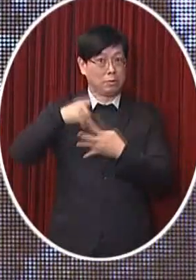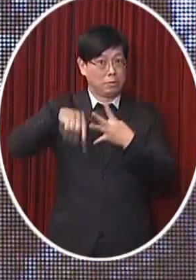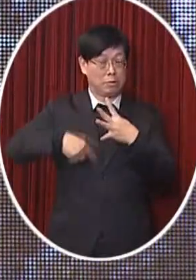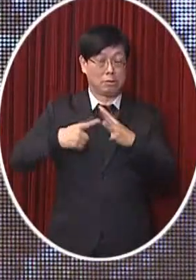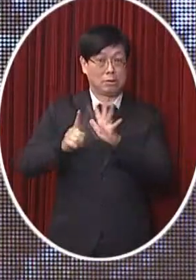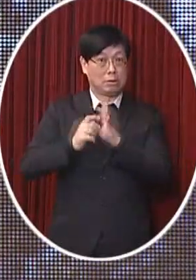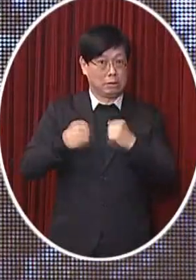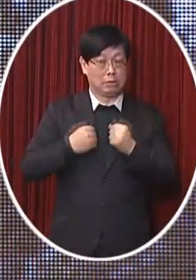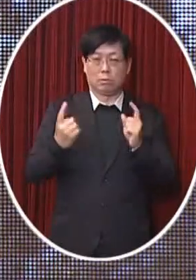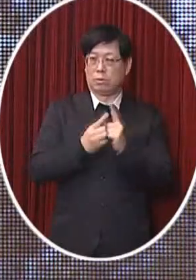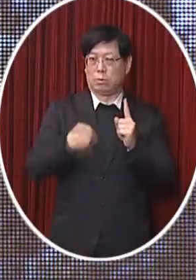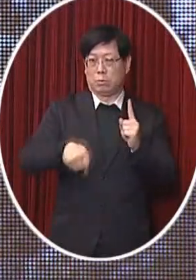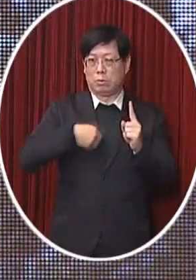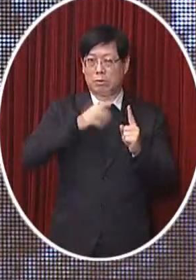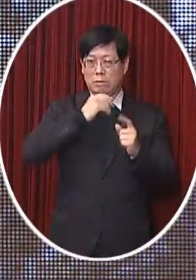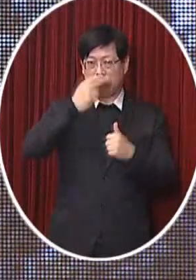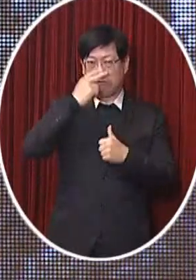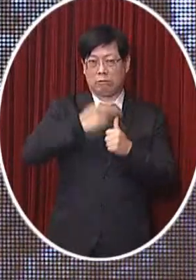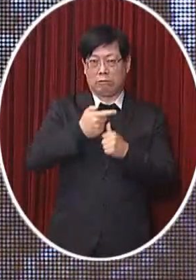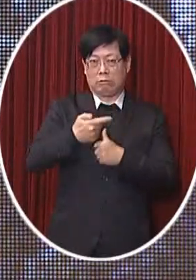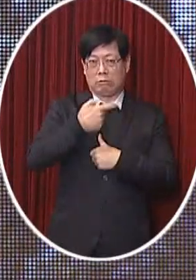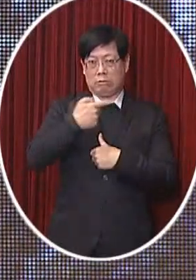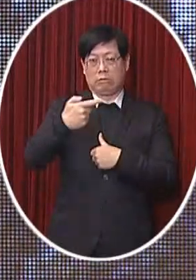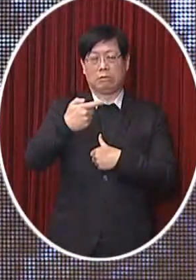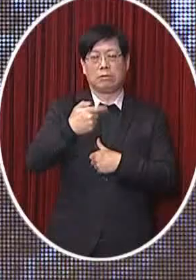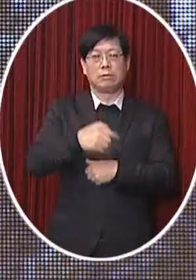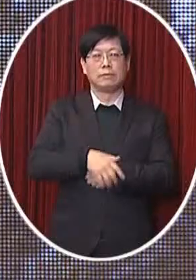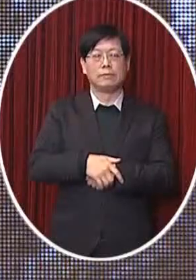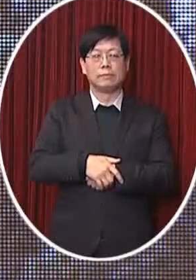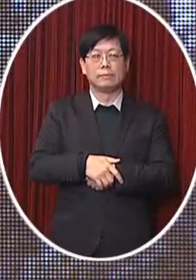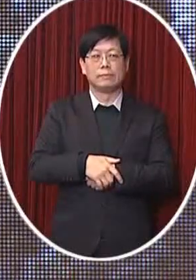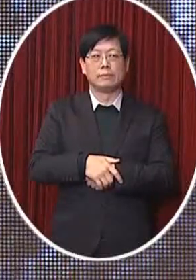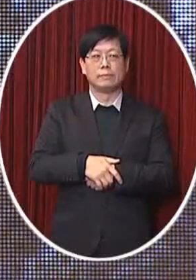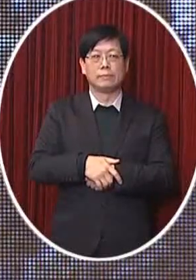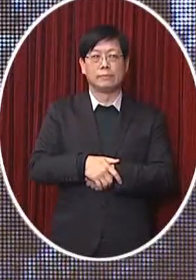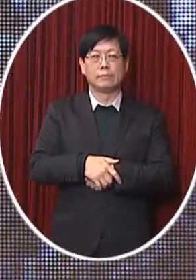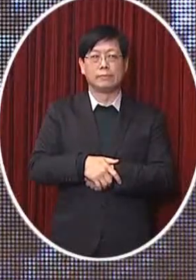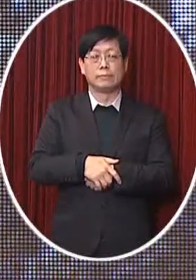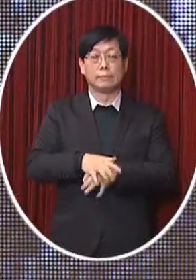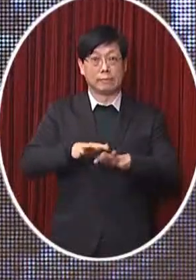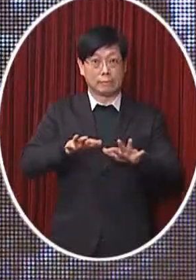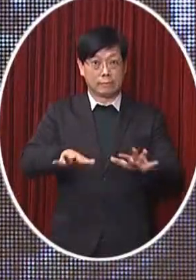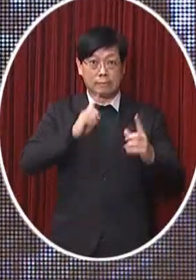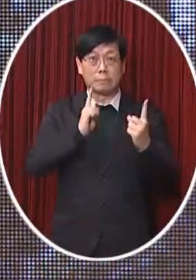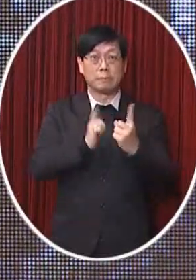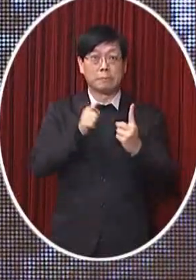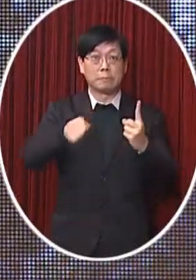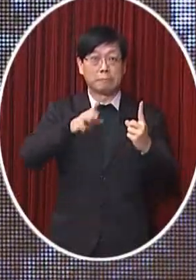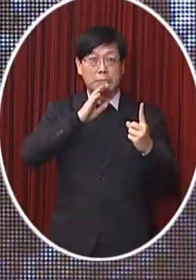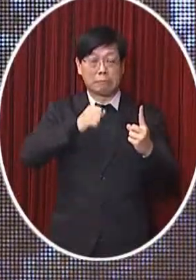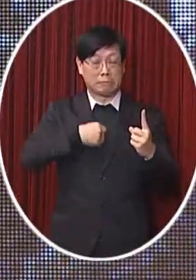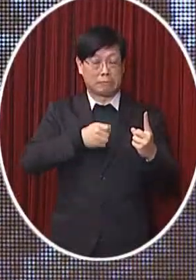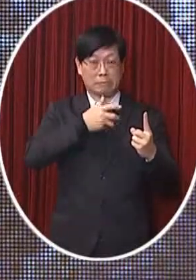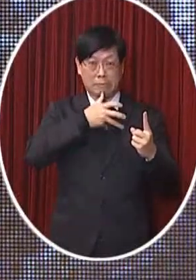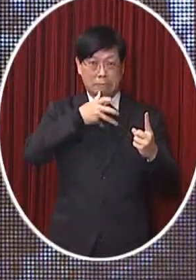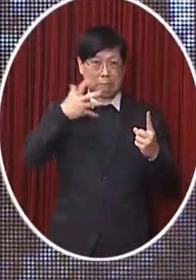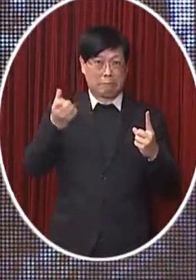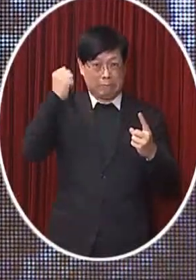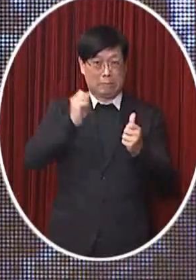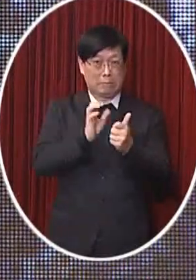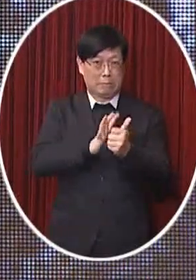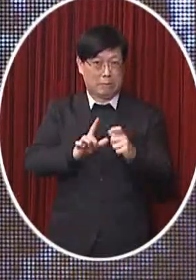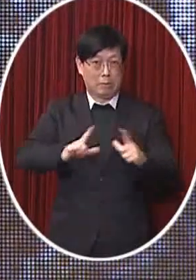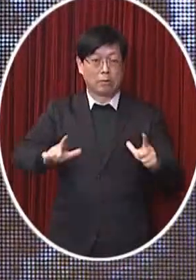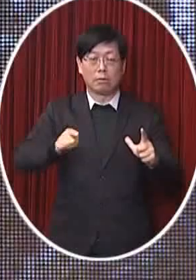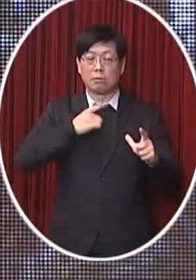后，对台湾的威逼的情势更加的明显。那么，面对威权主义的扩张，国际跟区